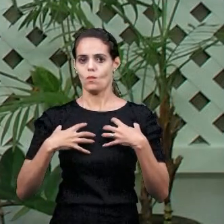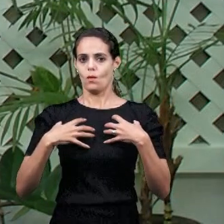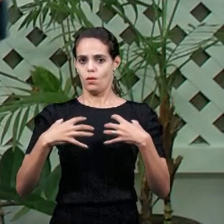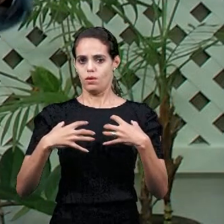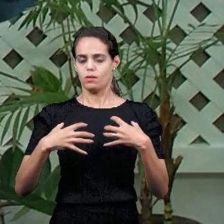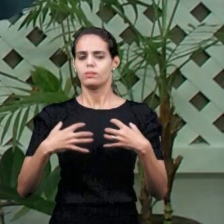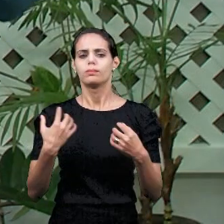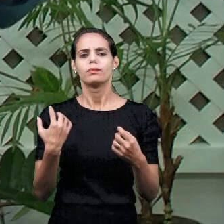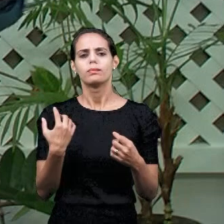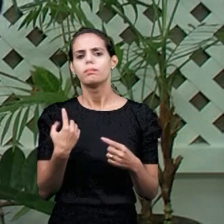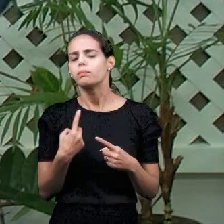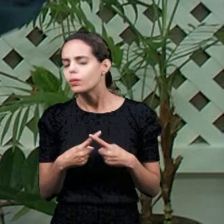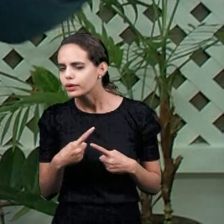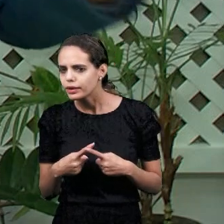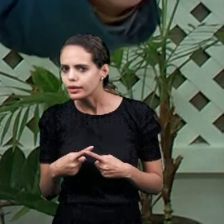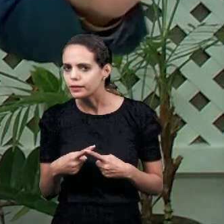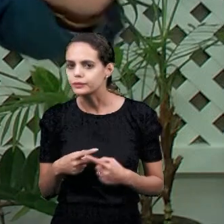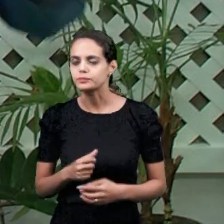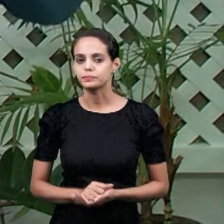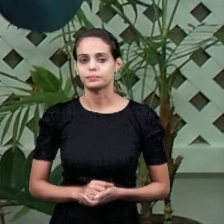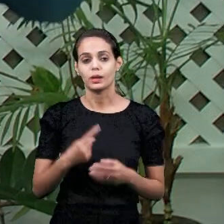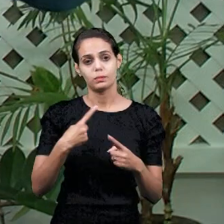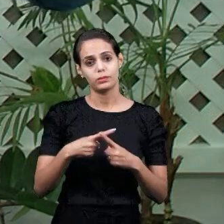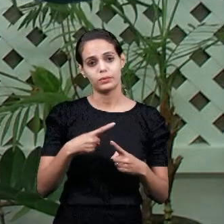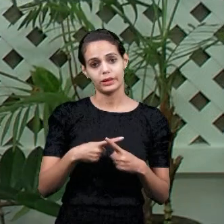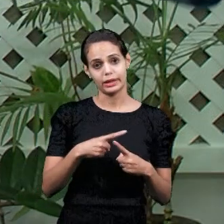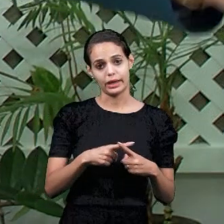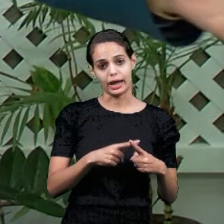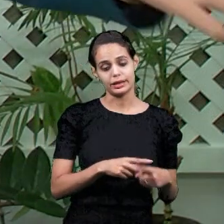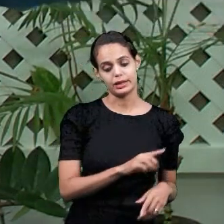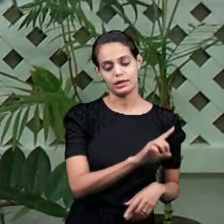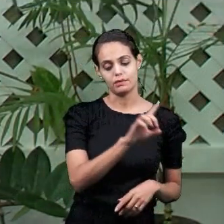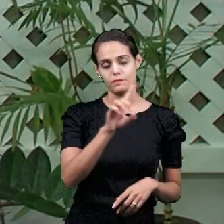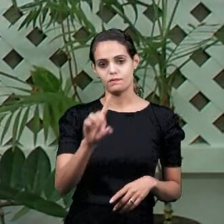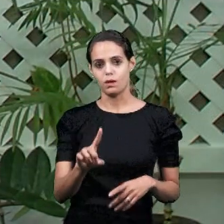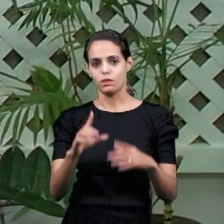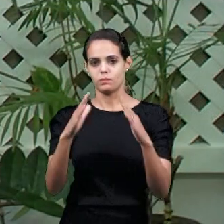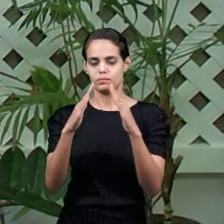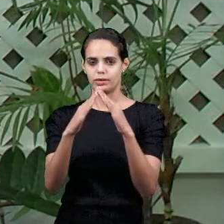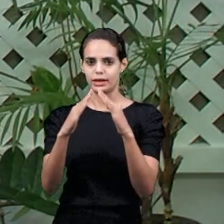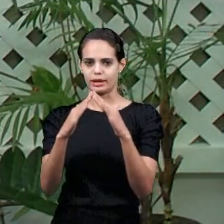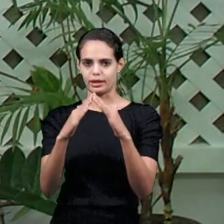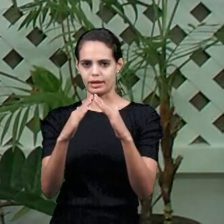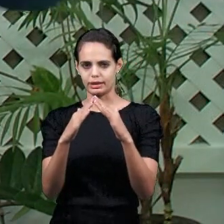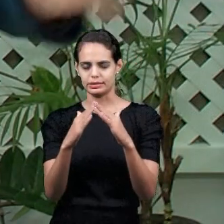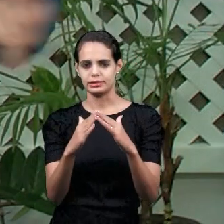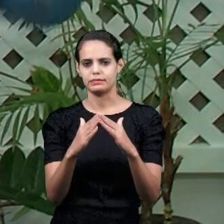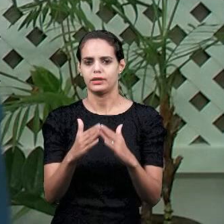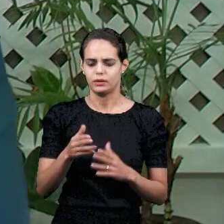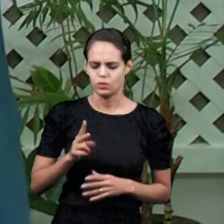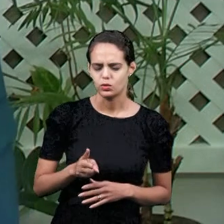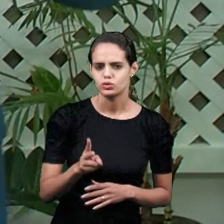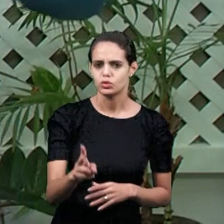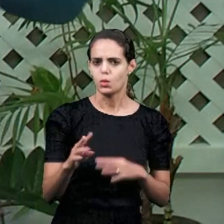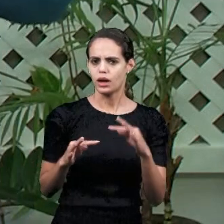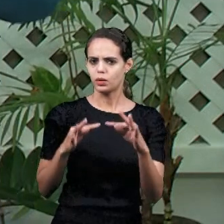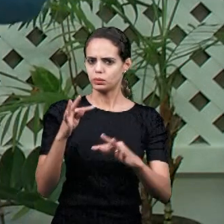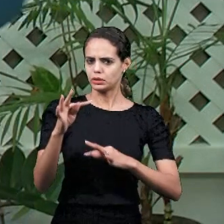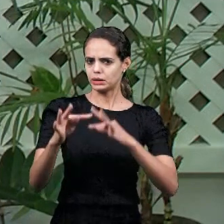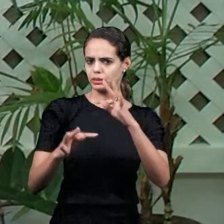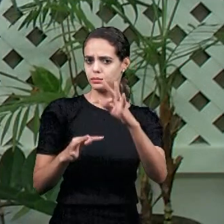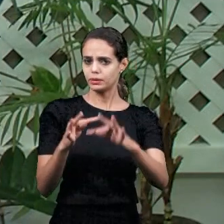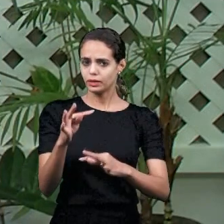clinique. Donc, il rentre à la maison, il va continuer le traitement, et il commence à penser qu'il va bien, et après, il y a une